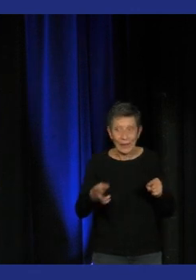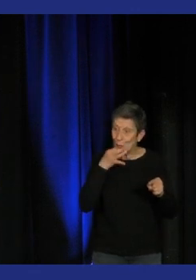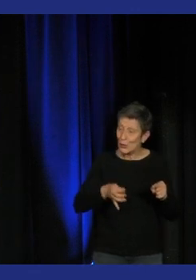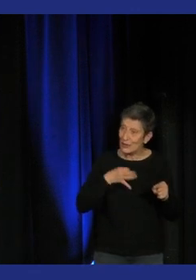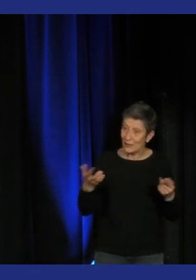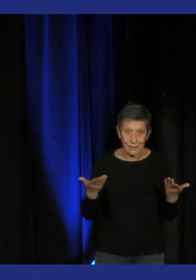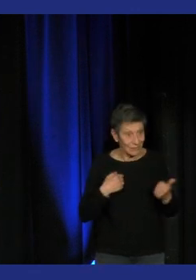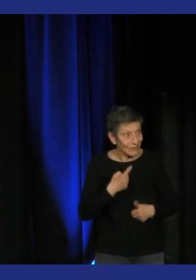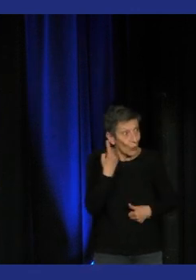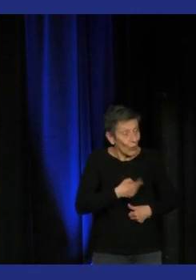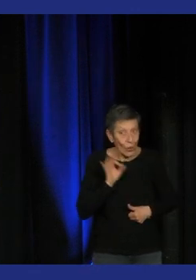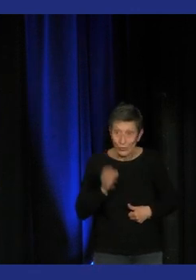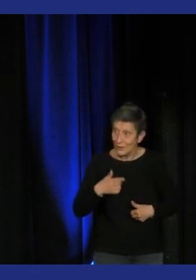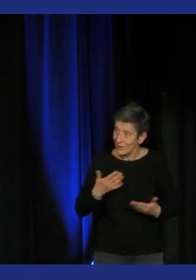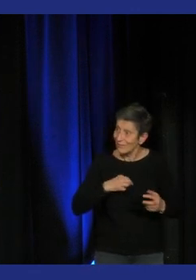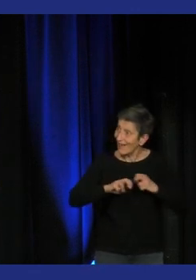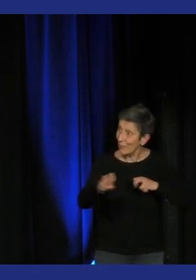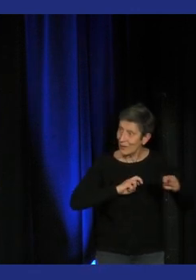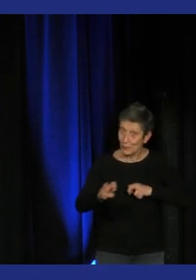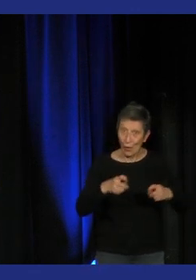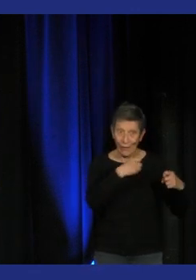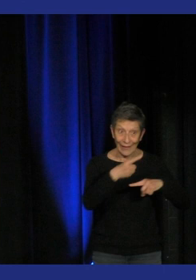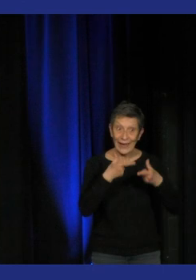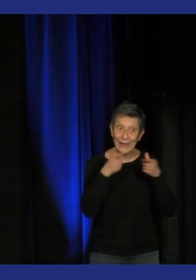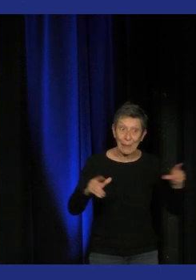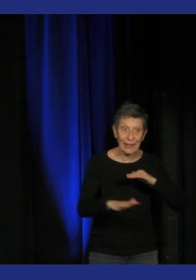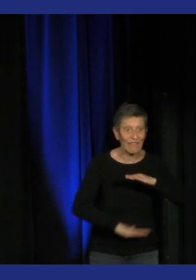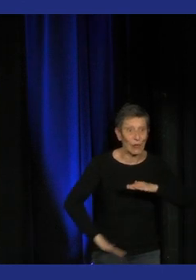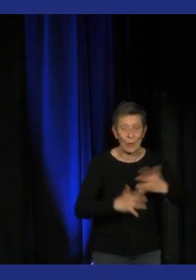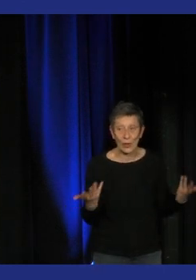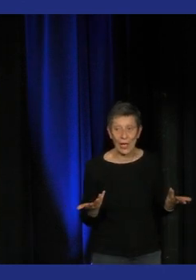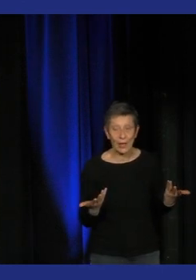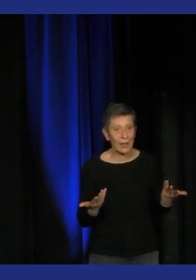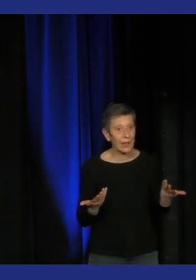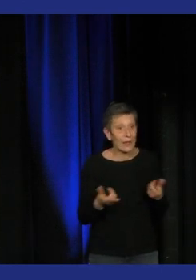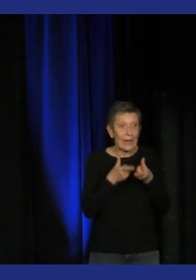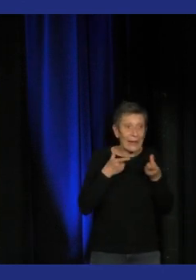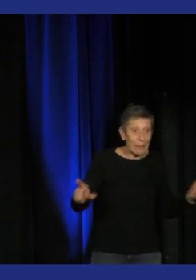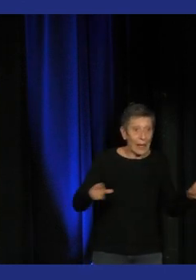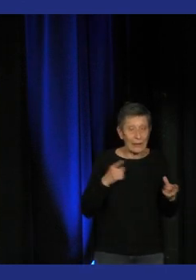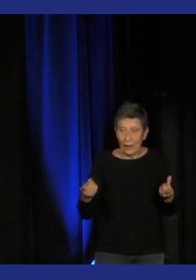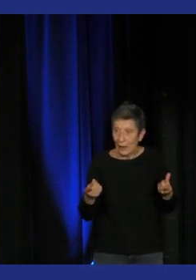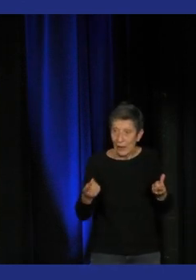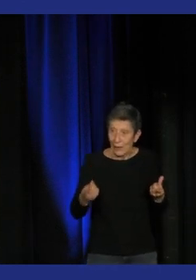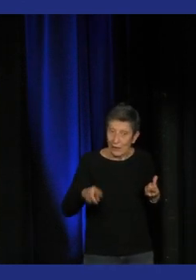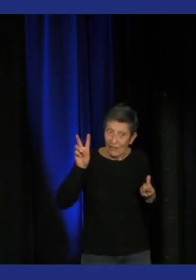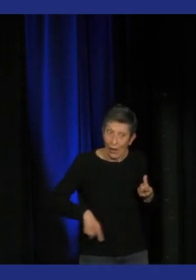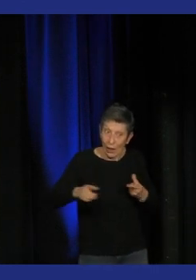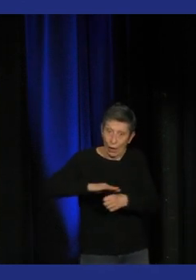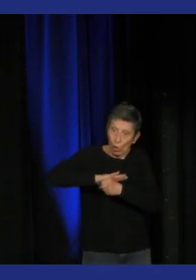que me déplacer était une liberté fondamentale, liberté que la RATP bafouait